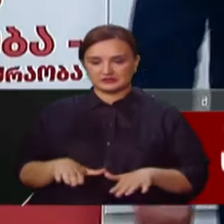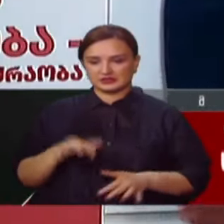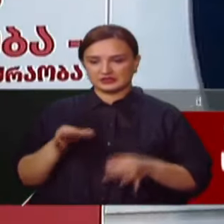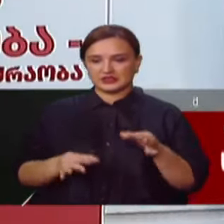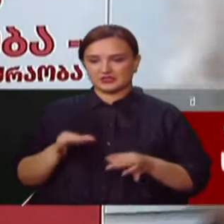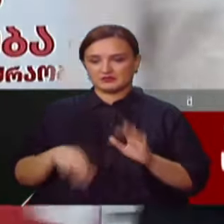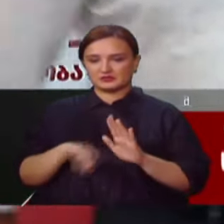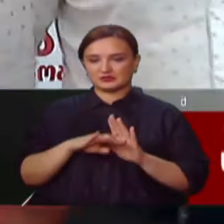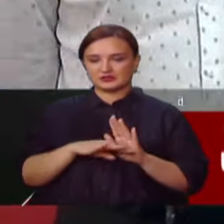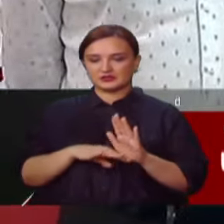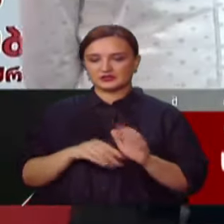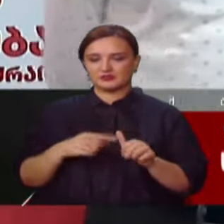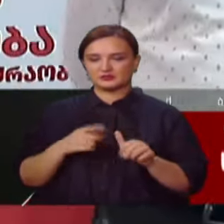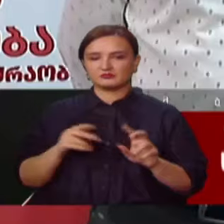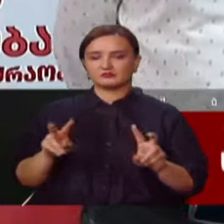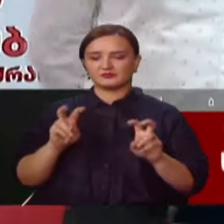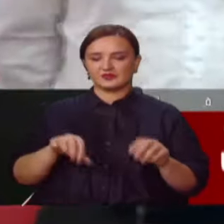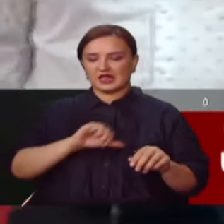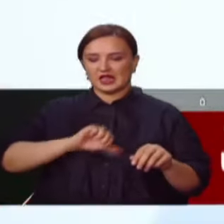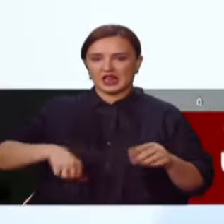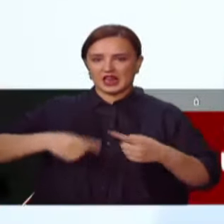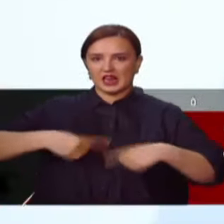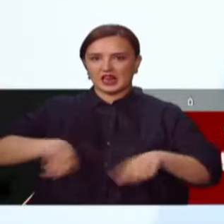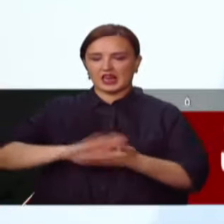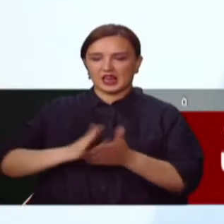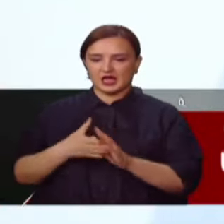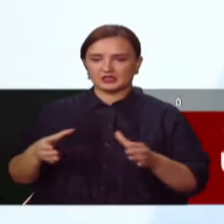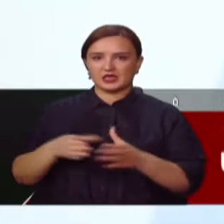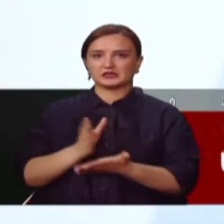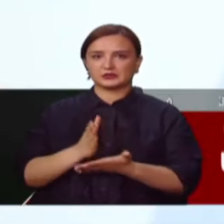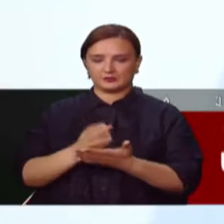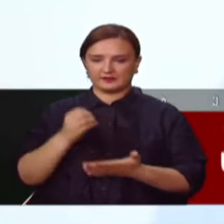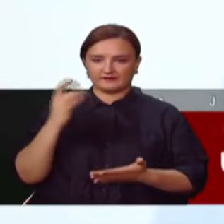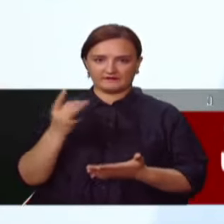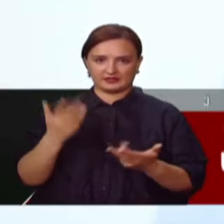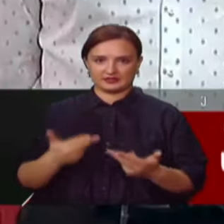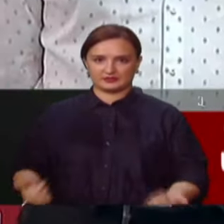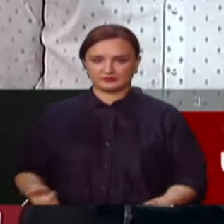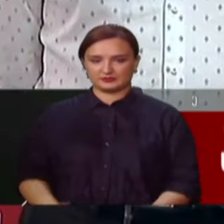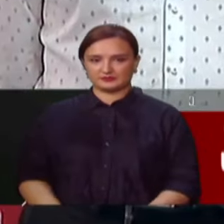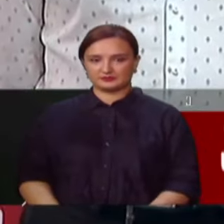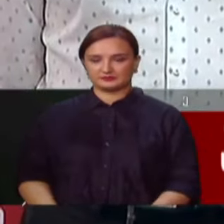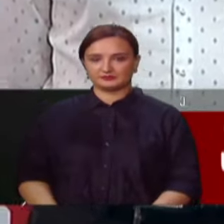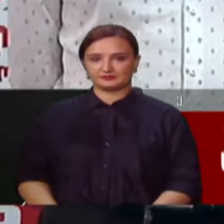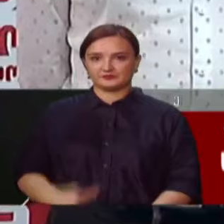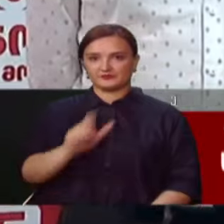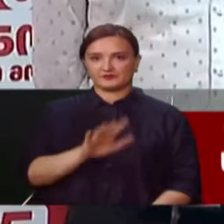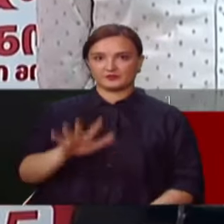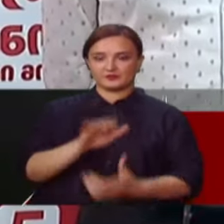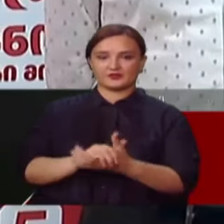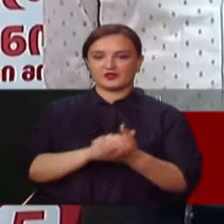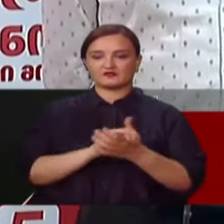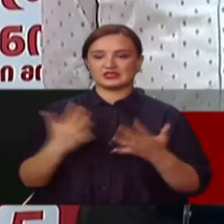სასამართლო სისტემაში ეგრეთ წოდებული კლანის არსებობას კიდევ ერთხელ ადასტურებს. ევროკავშირში ინტეგრაციის პროცესი